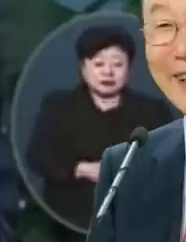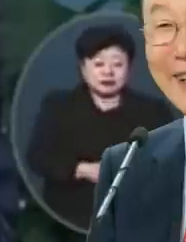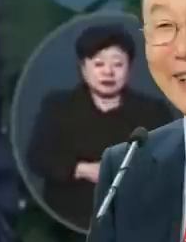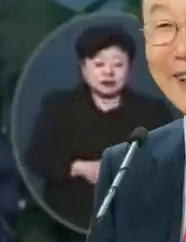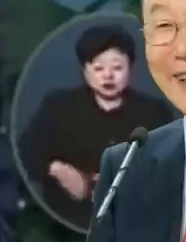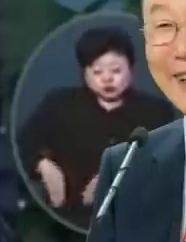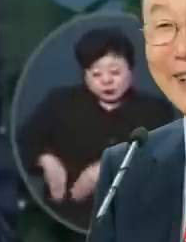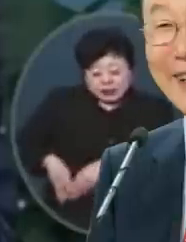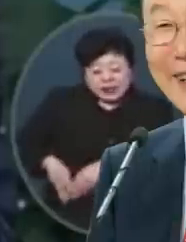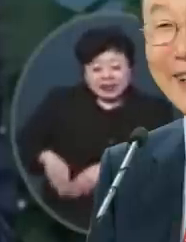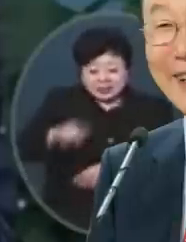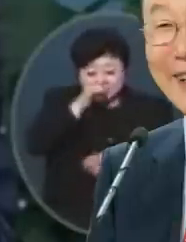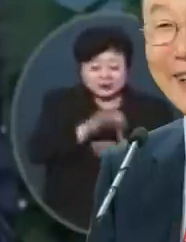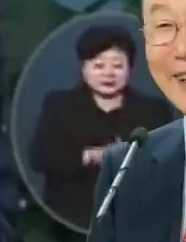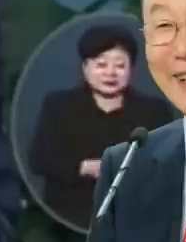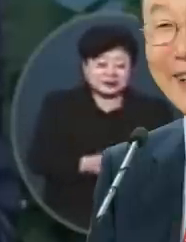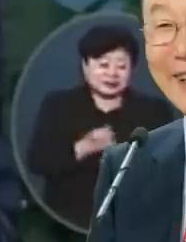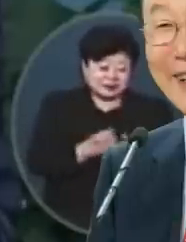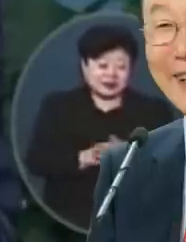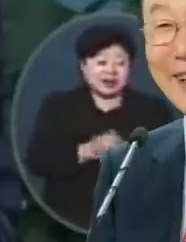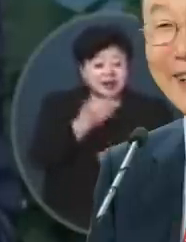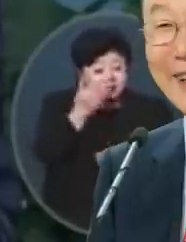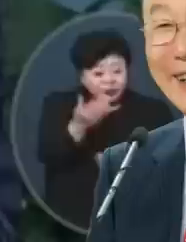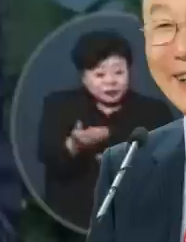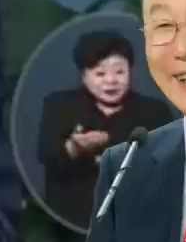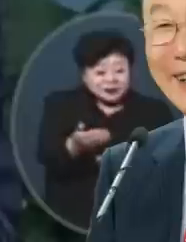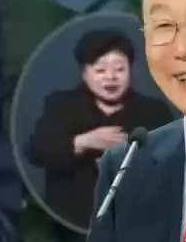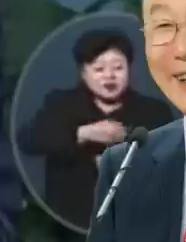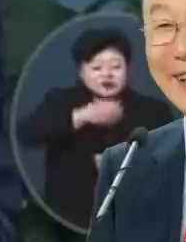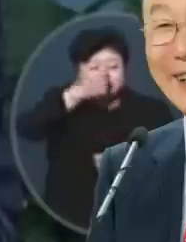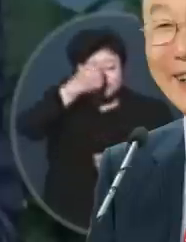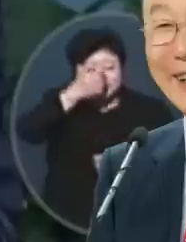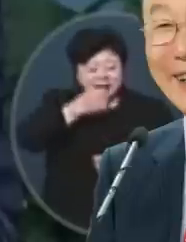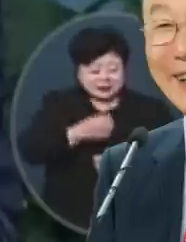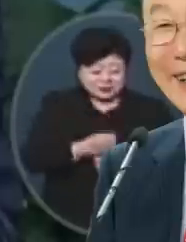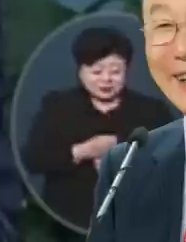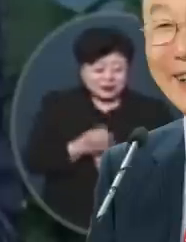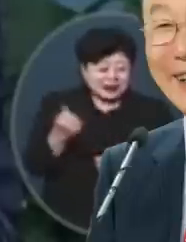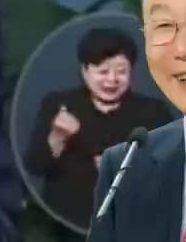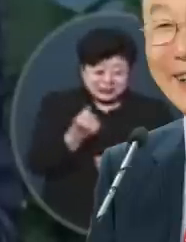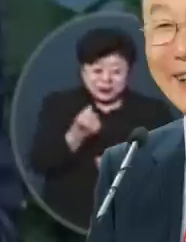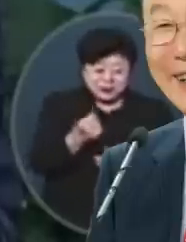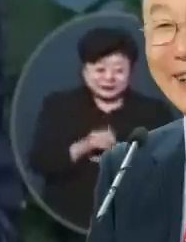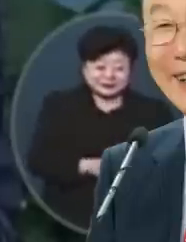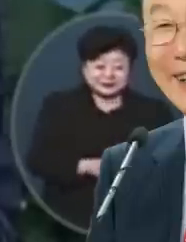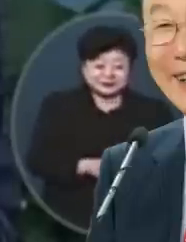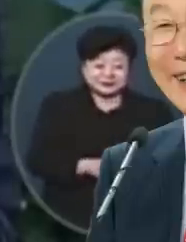주머니로 생각하시는 것 때문에 여러분이 꿈을 가지고서